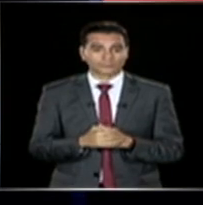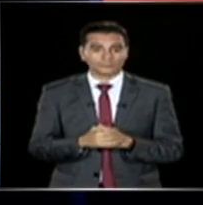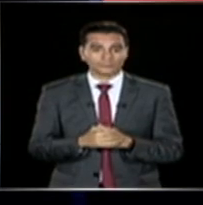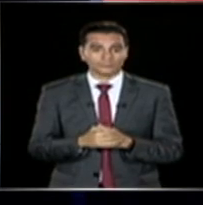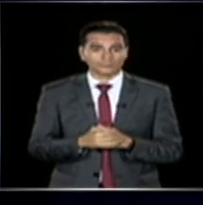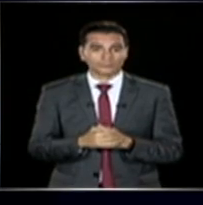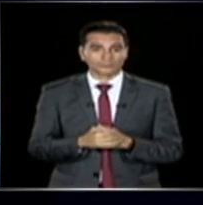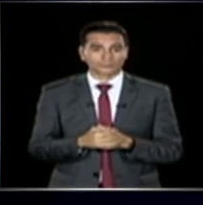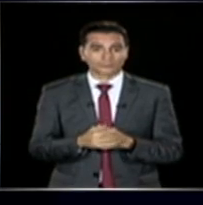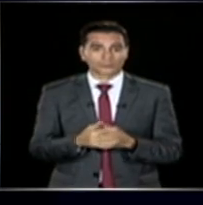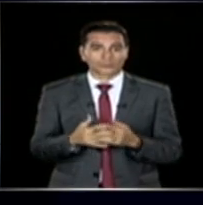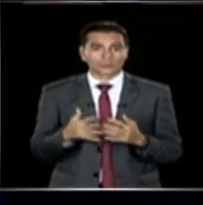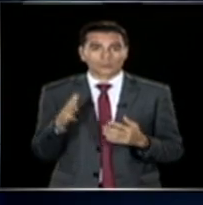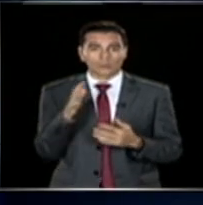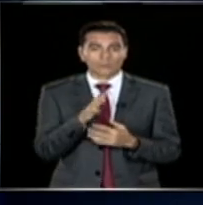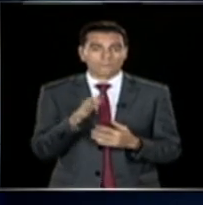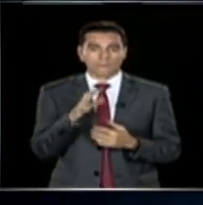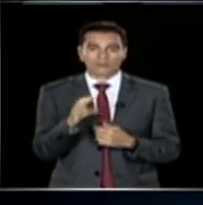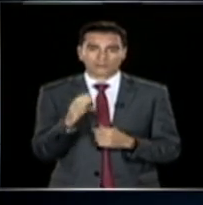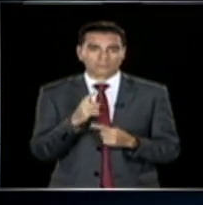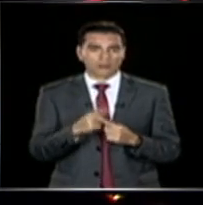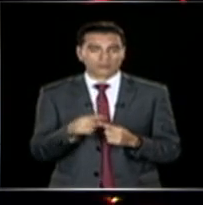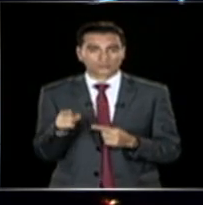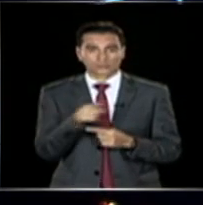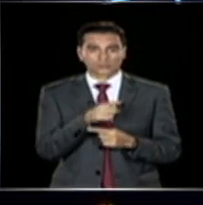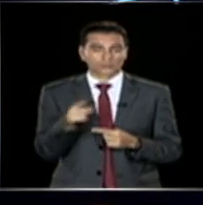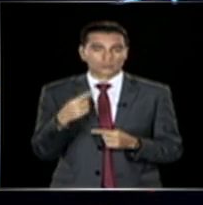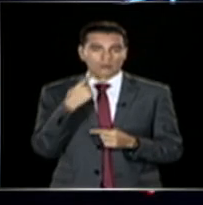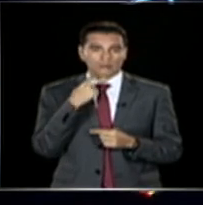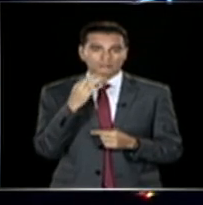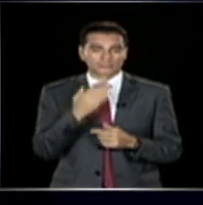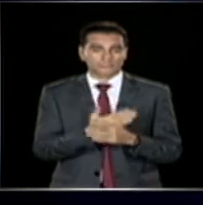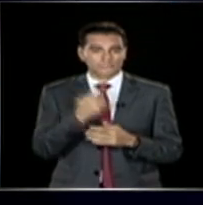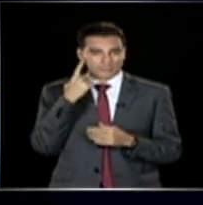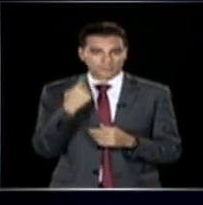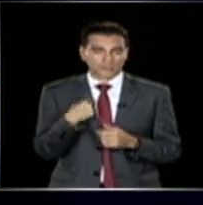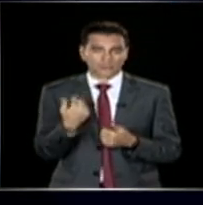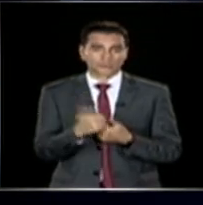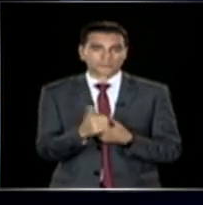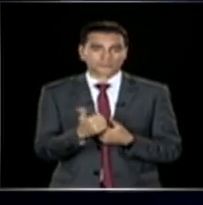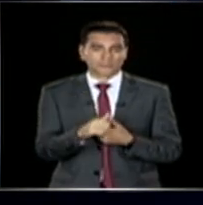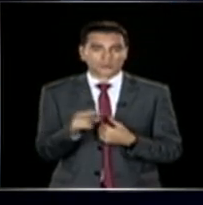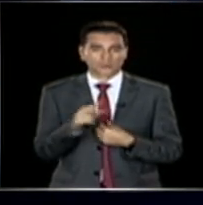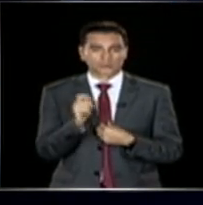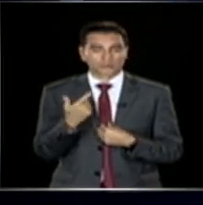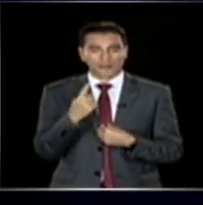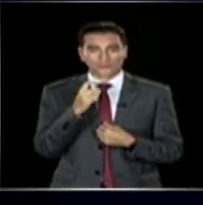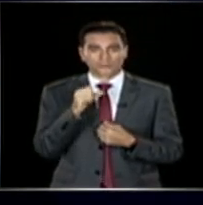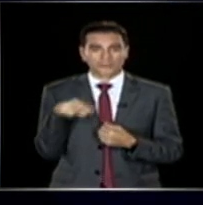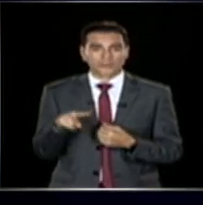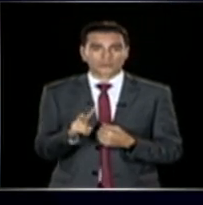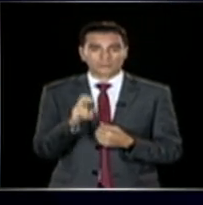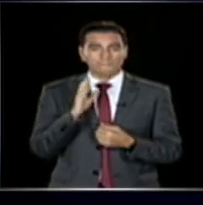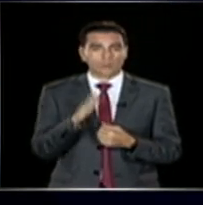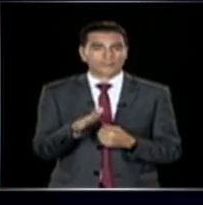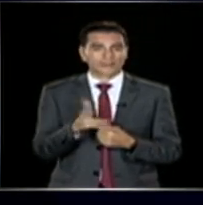هم إجابة خاطئة. أنتوا غلطانين عشان ما سمعتوش مني المعلومات. 1978 ممكن